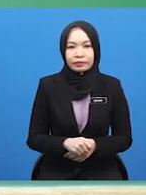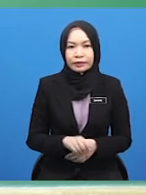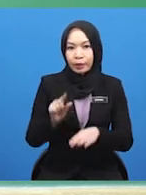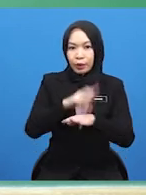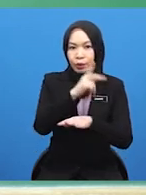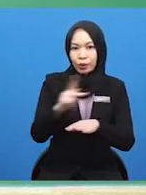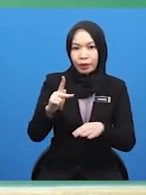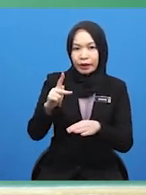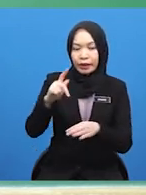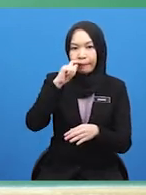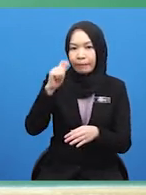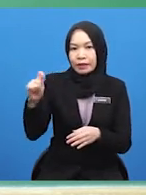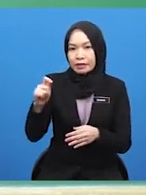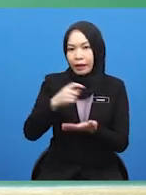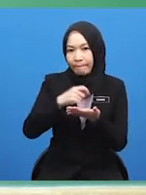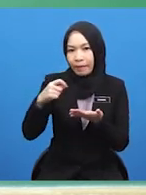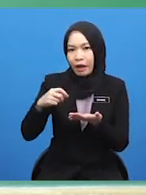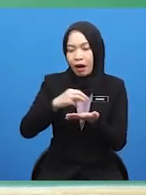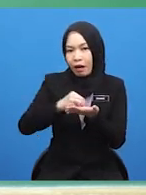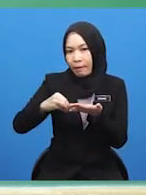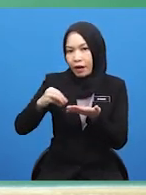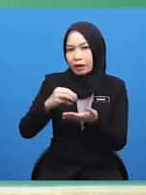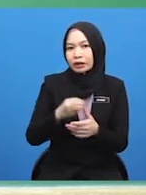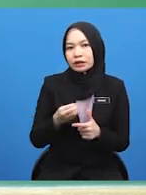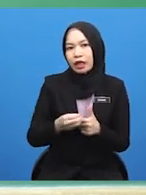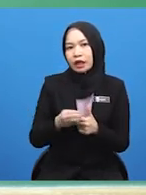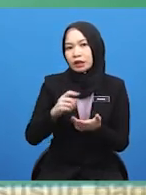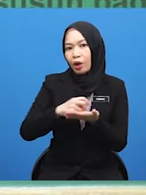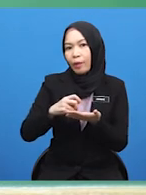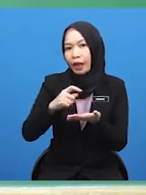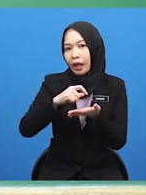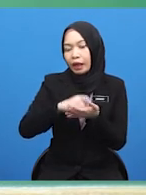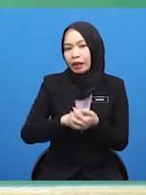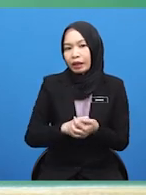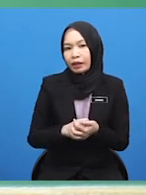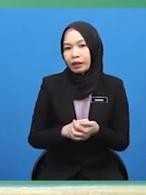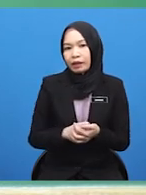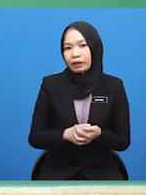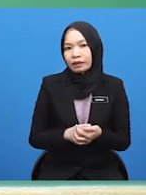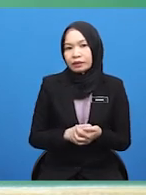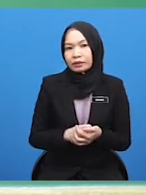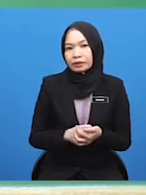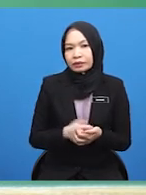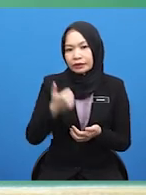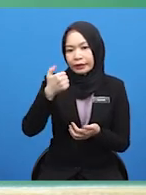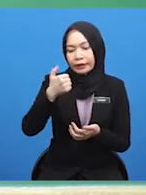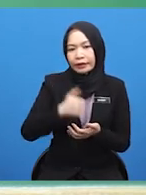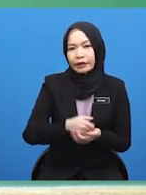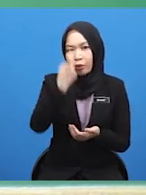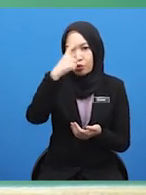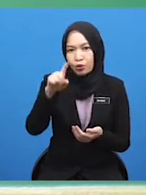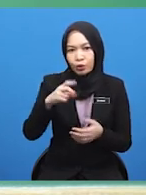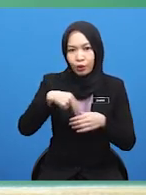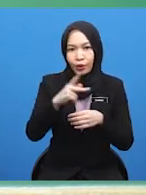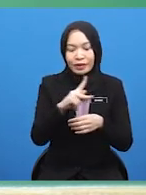menggunakan pensel, pen, marker atau pen teknikal. Titik-titik diolah dan disusun bagi menghasilkan